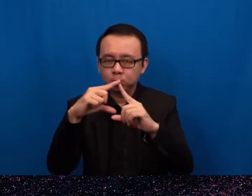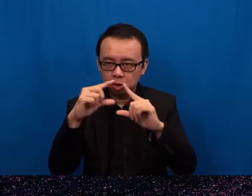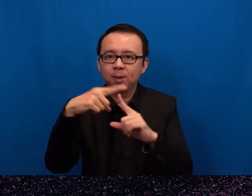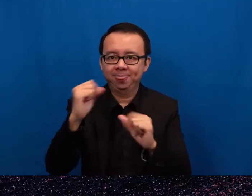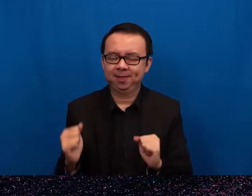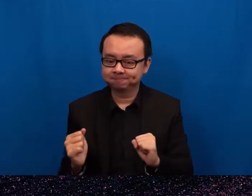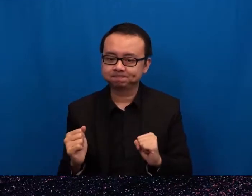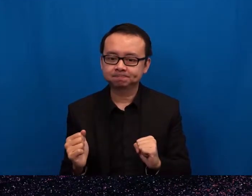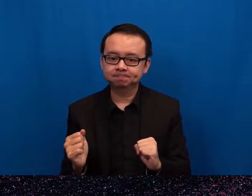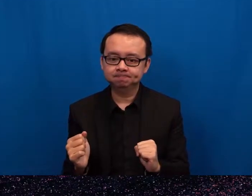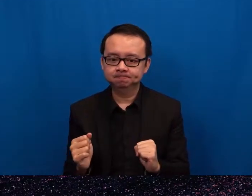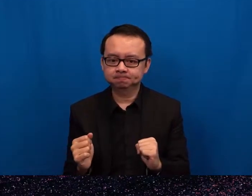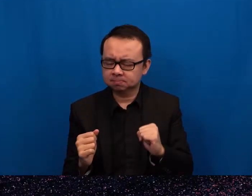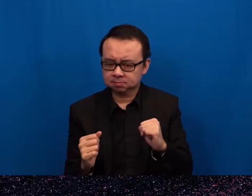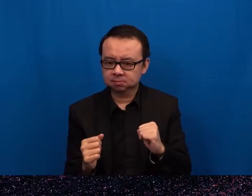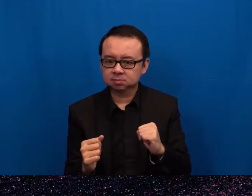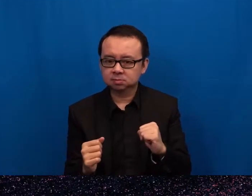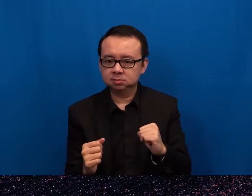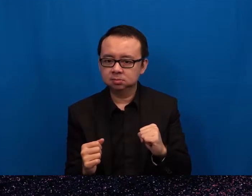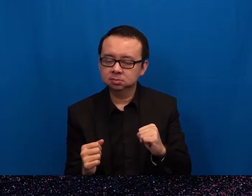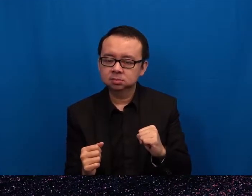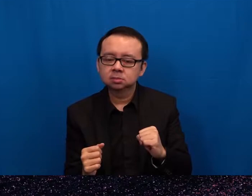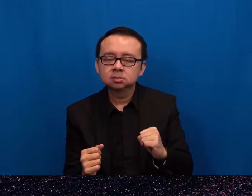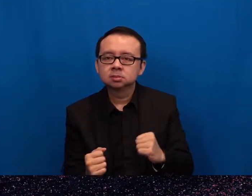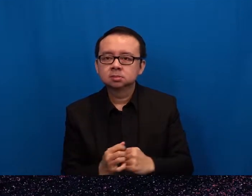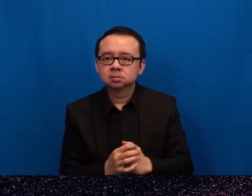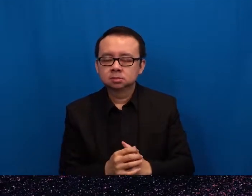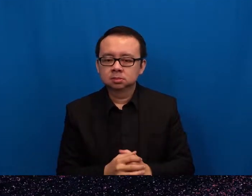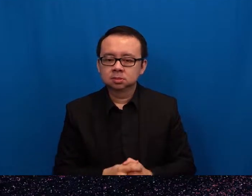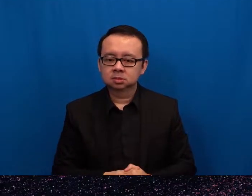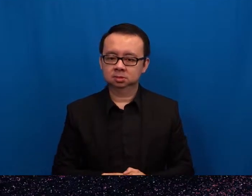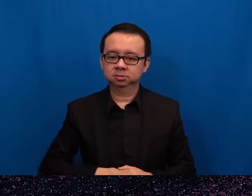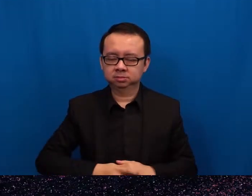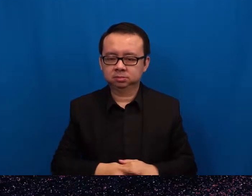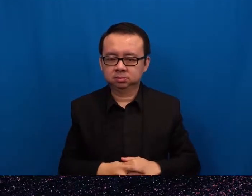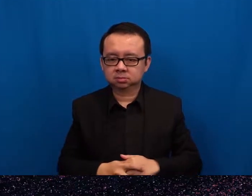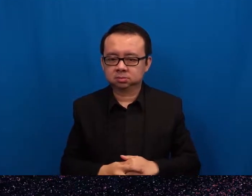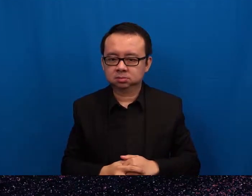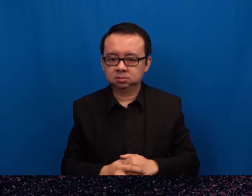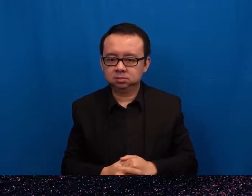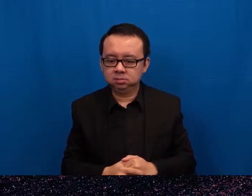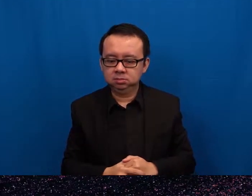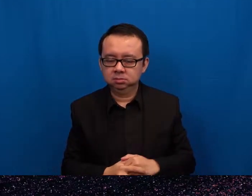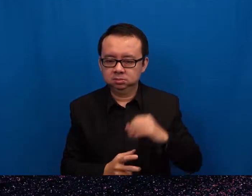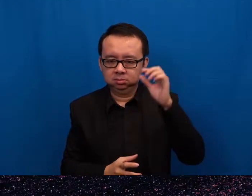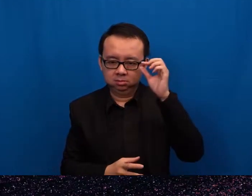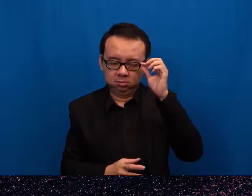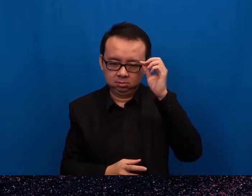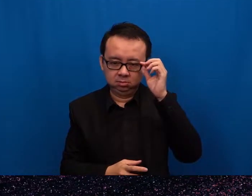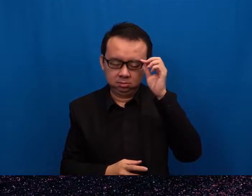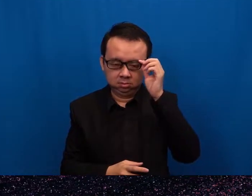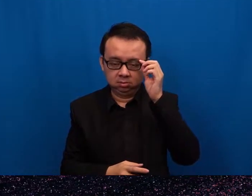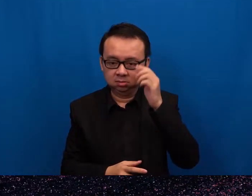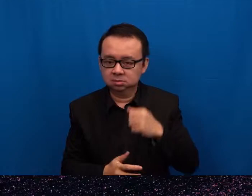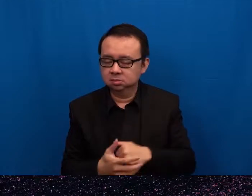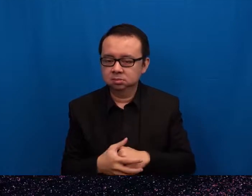kejahatan. Lalu setelah itu mungkin mereka pulang, mereka pergi gitu. Lalu mereka tidak pernah sempat ketemu Tuhan Yesus, keesokan harinya